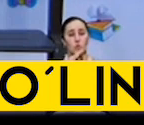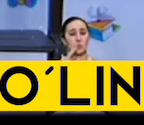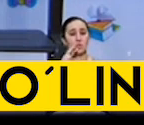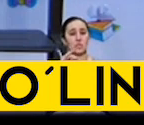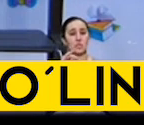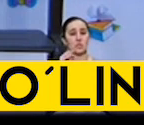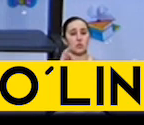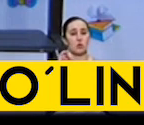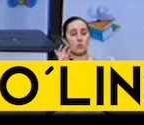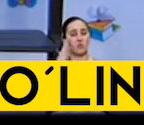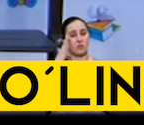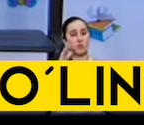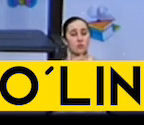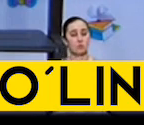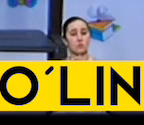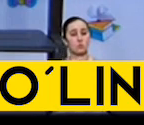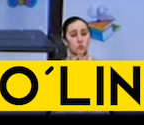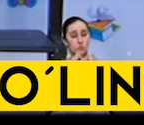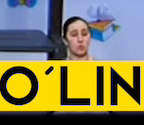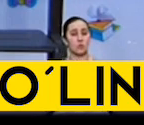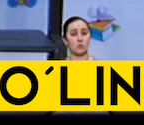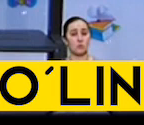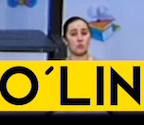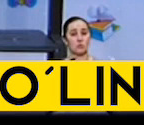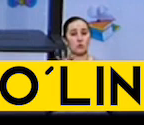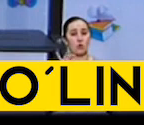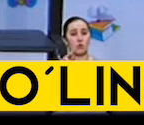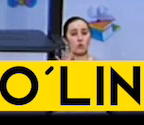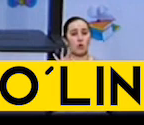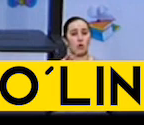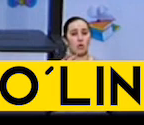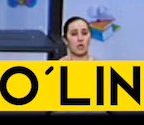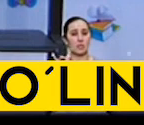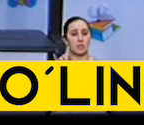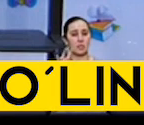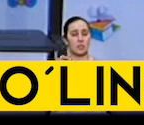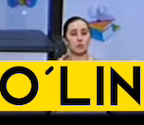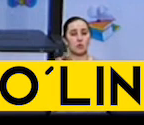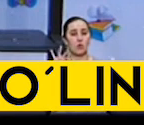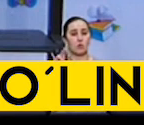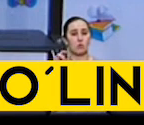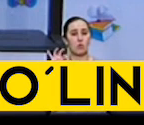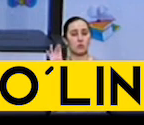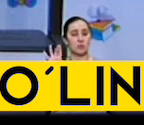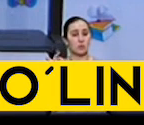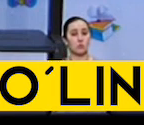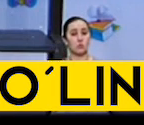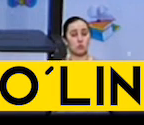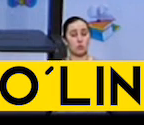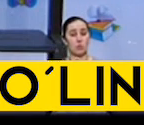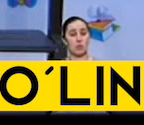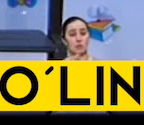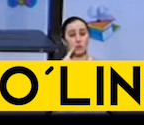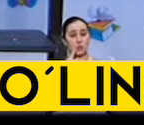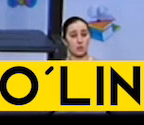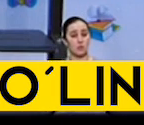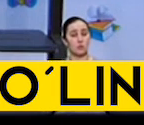ijobiy fikrlar bildirganlar. Jumladan aynan donolarning donosi matnida shunday